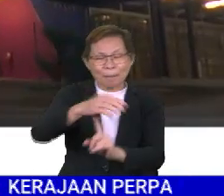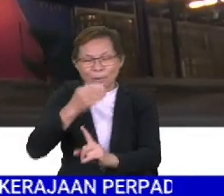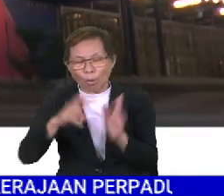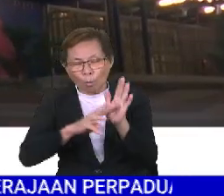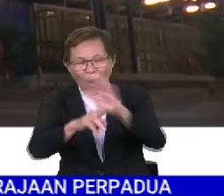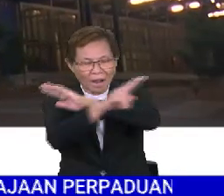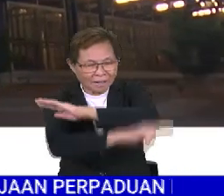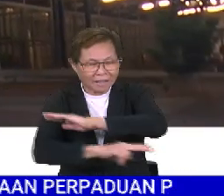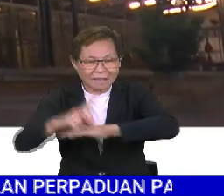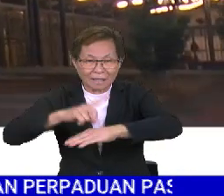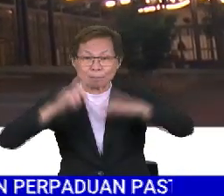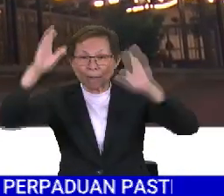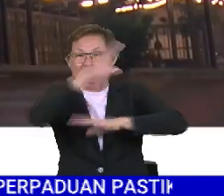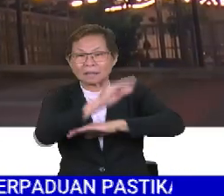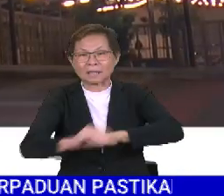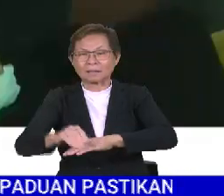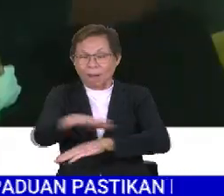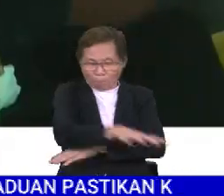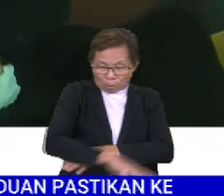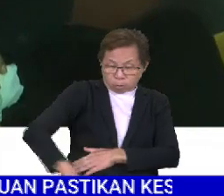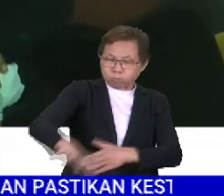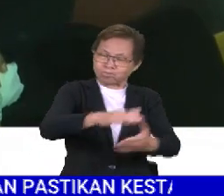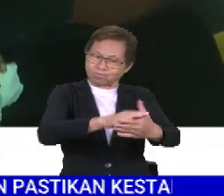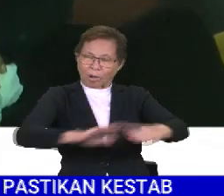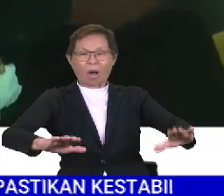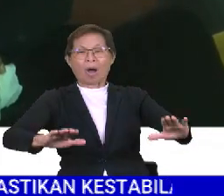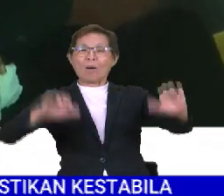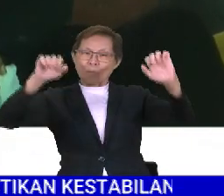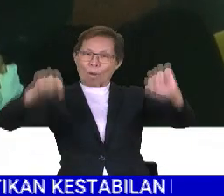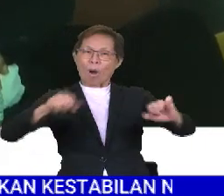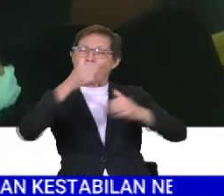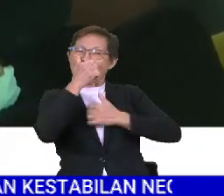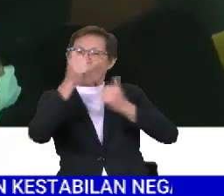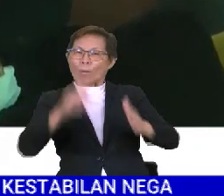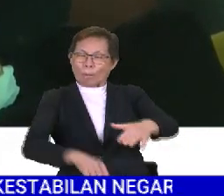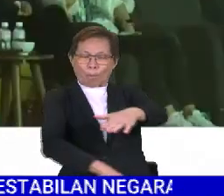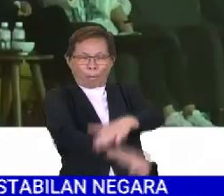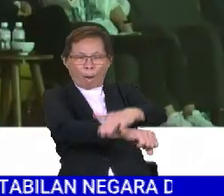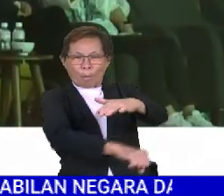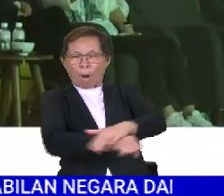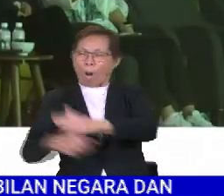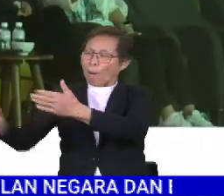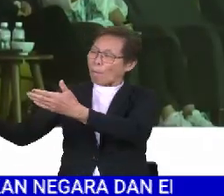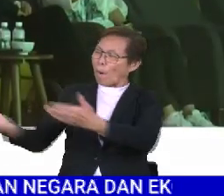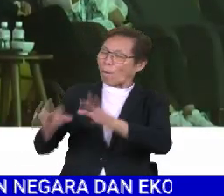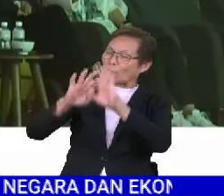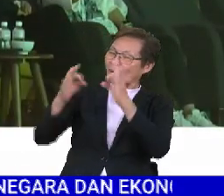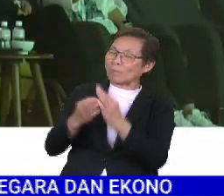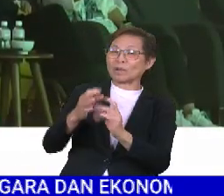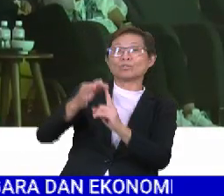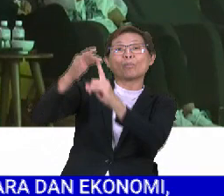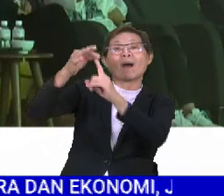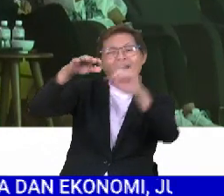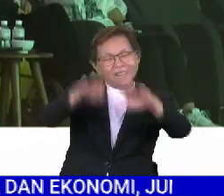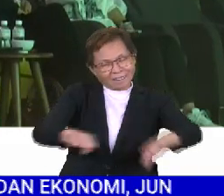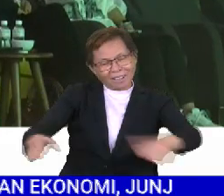setiap negeri di Malaysia serta persekitaran yang selamat membolehkan peminat bola sepak membawa keluarga, terutamanya